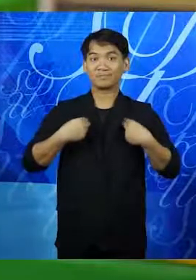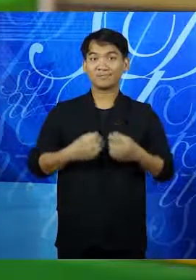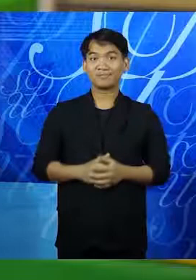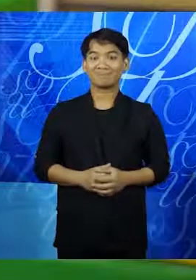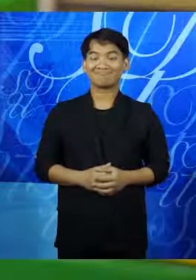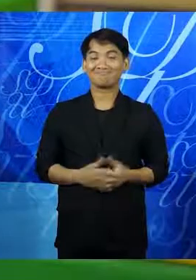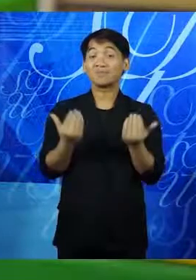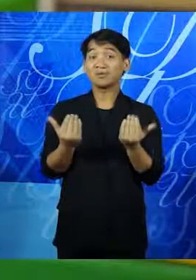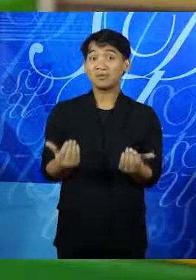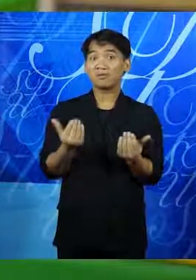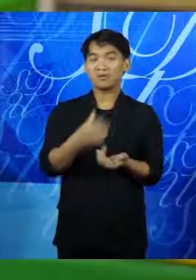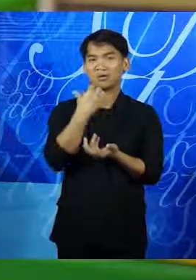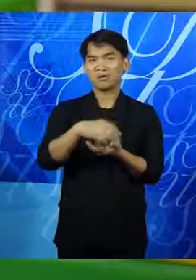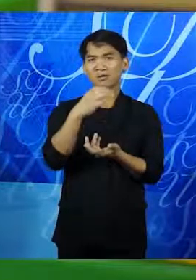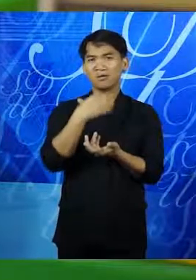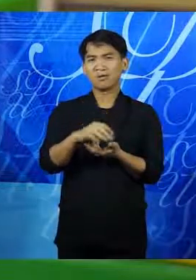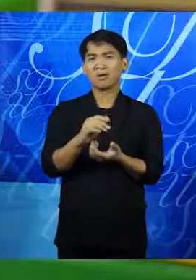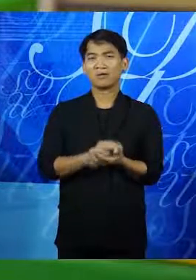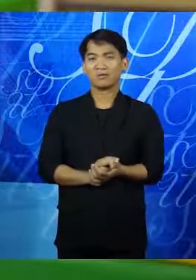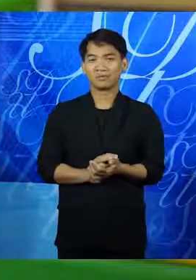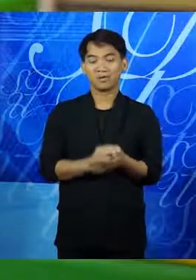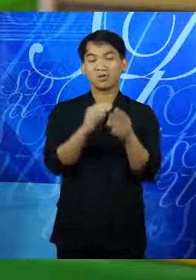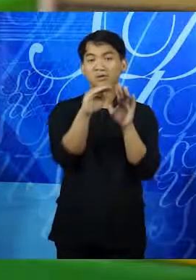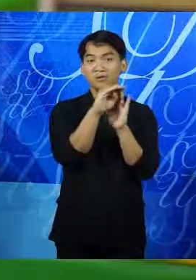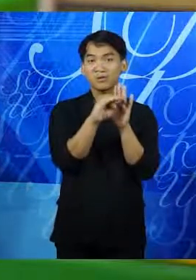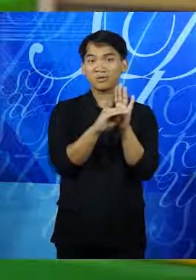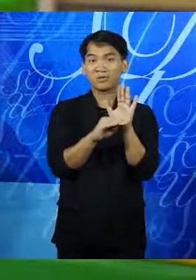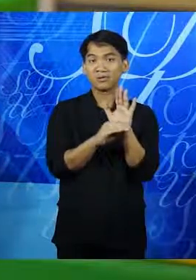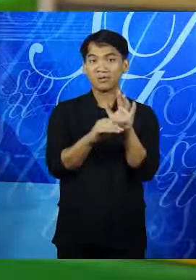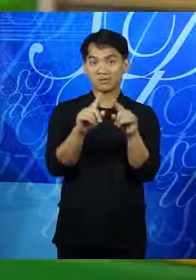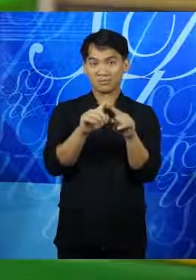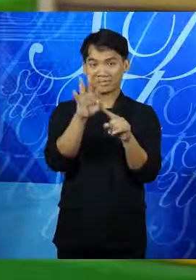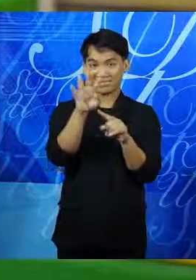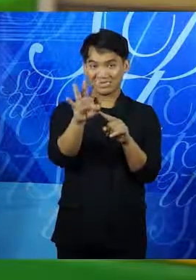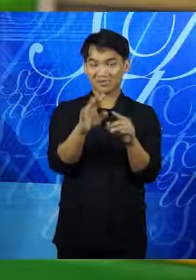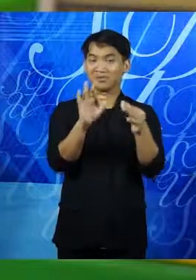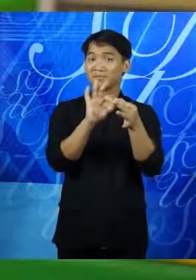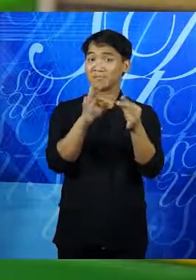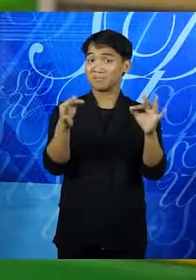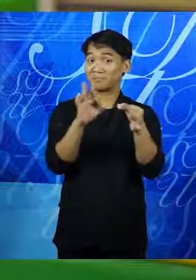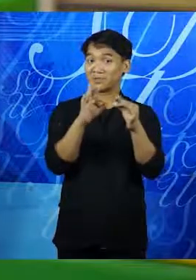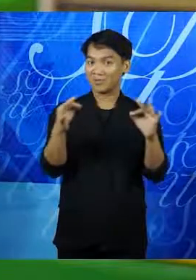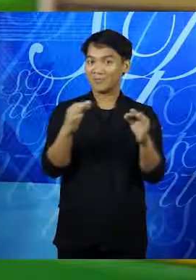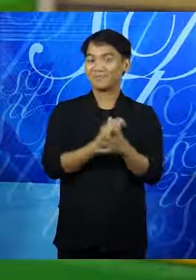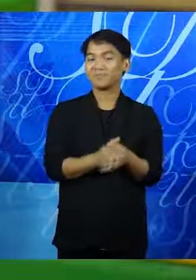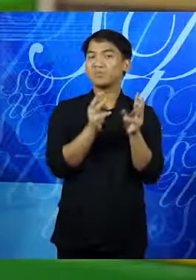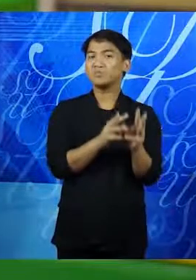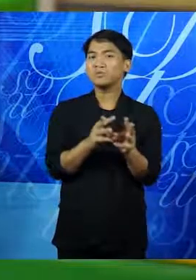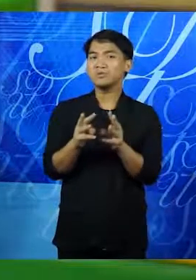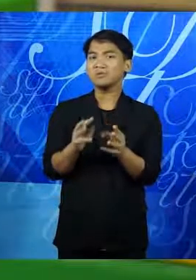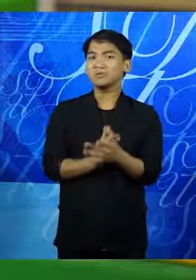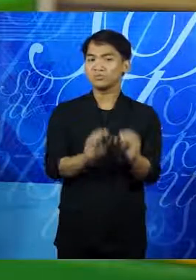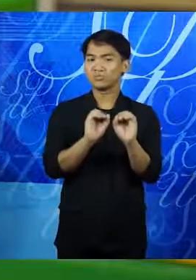ดุสิตวันนี้จะมาพูดถึงขั้นตอนที่4การสร้างประโยคโดยเป็นเทคนิค